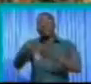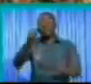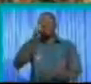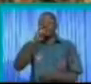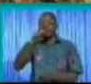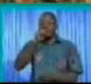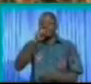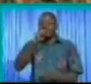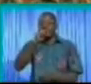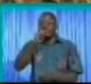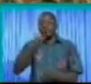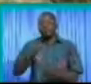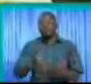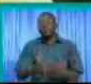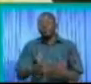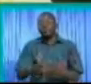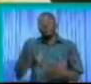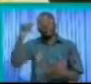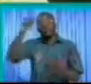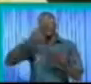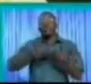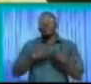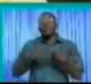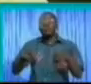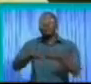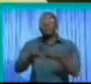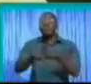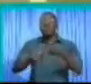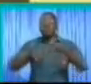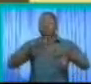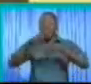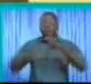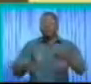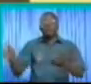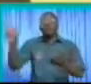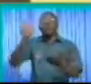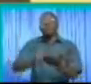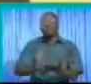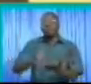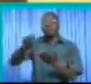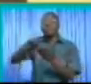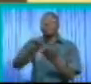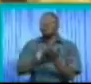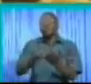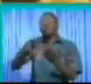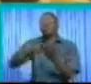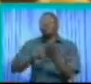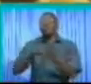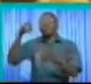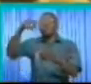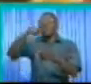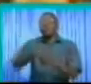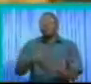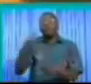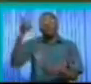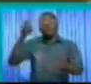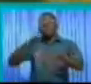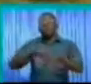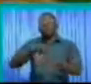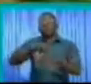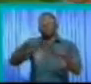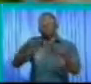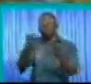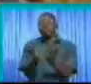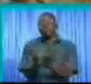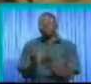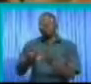alimentaire. Ils auront aussi à examiner et amender le statut et le règlement intérieur pour la mise en place de la